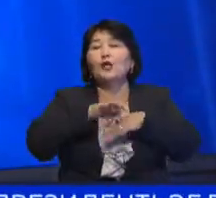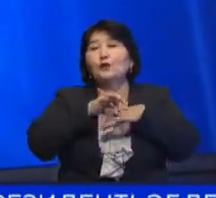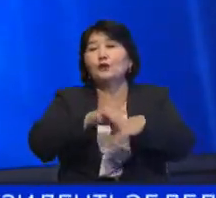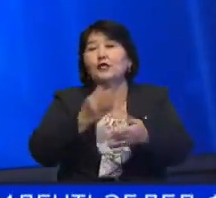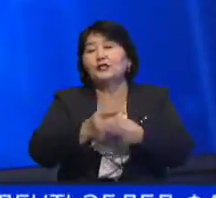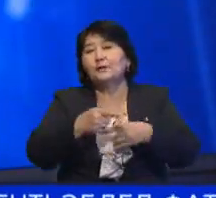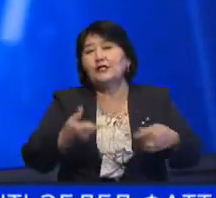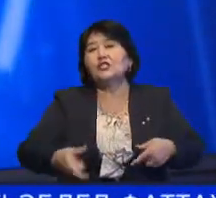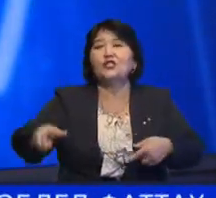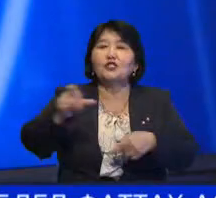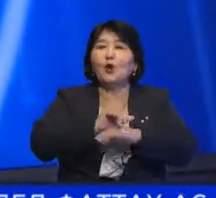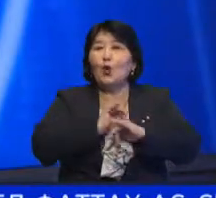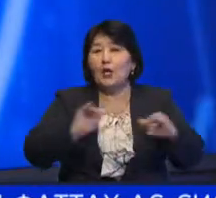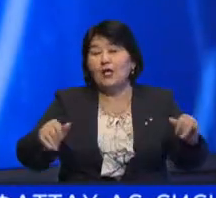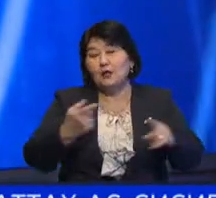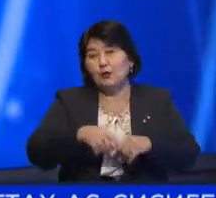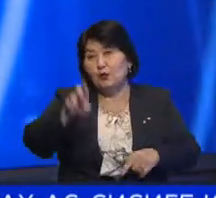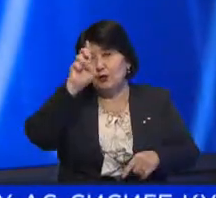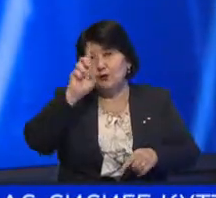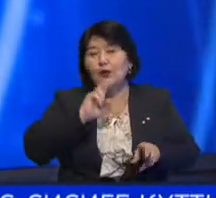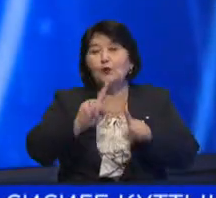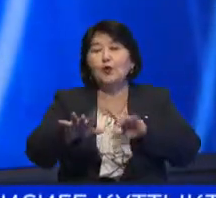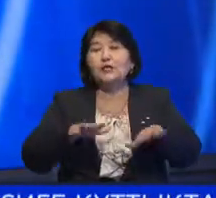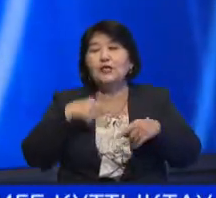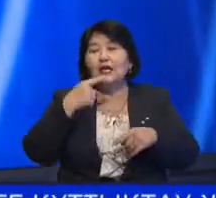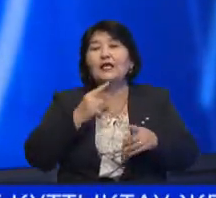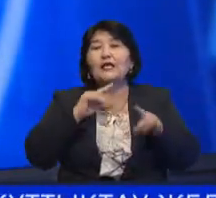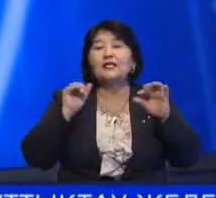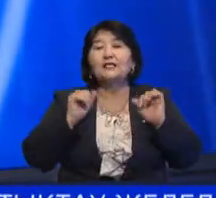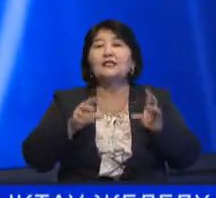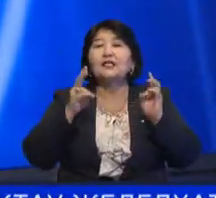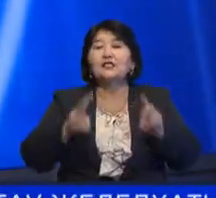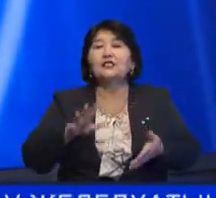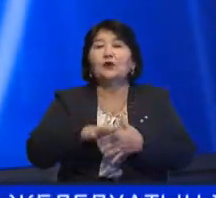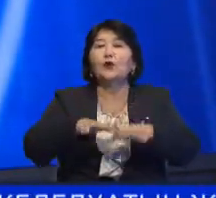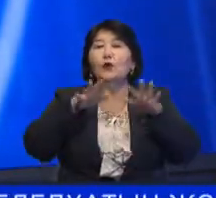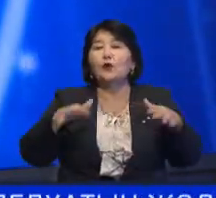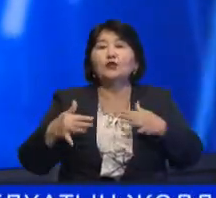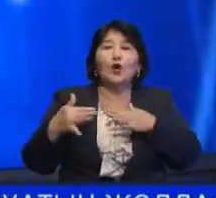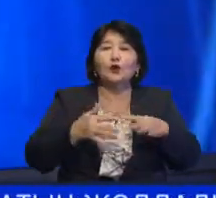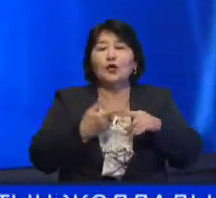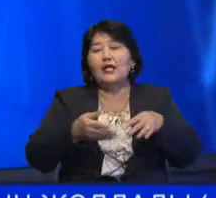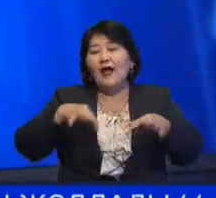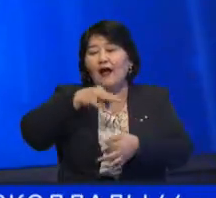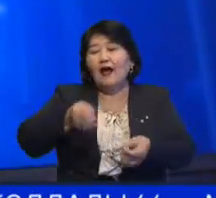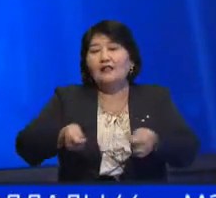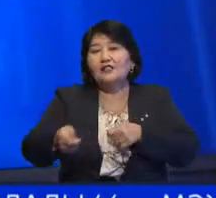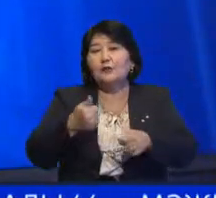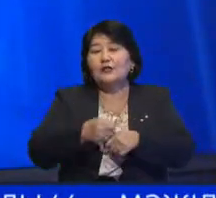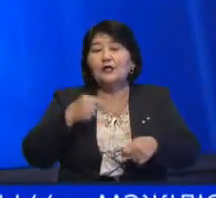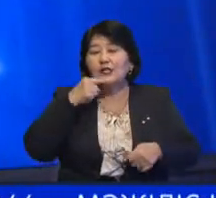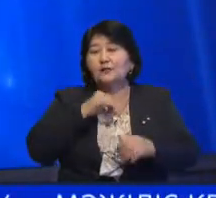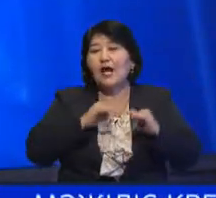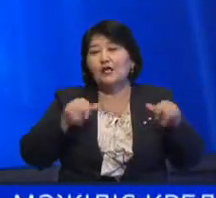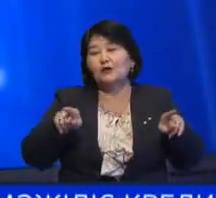қабілеті бірнеше есе ұлғаяды. Бұл туралы үкімет отырысында айтылды. Жиында стихиялық қоқыс үйінділерімен күресу және қалдықтарды басқару тиімділігін